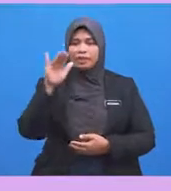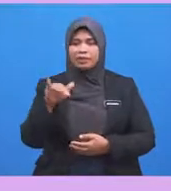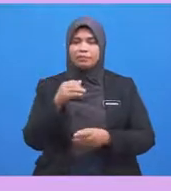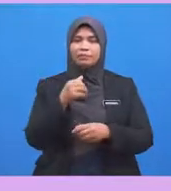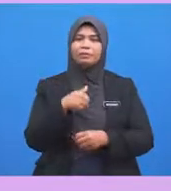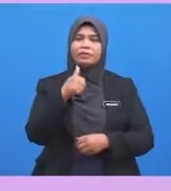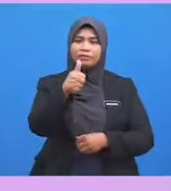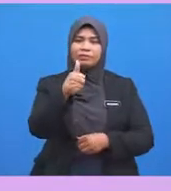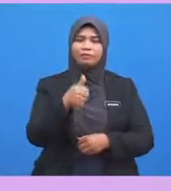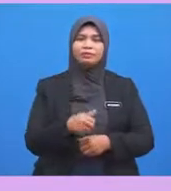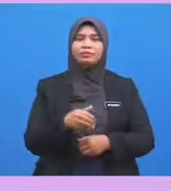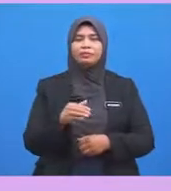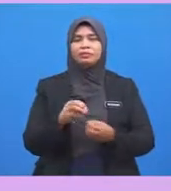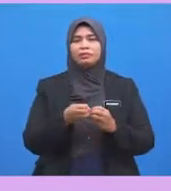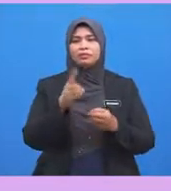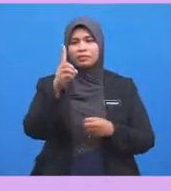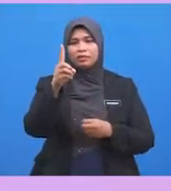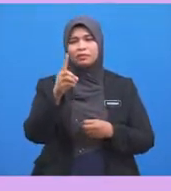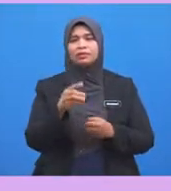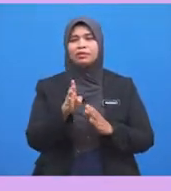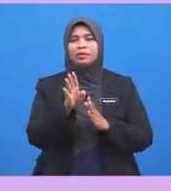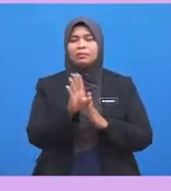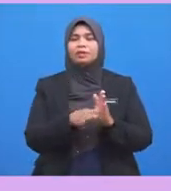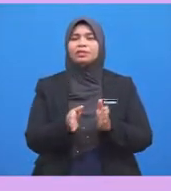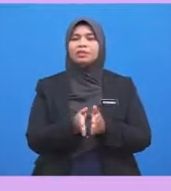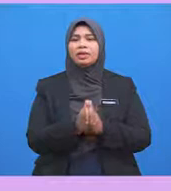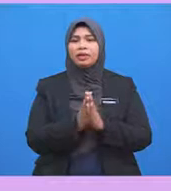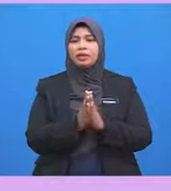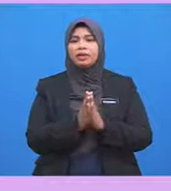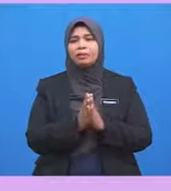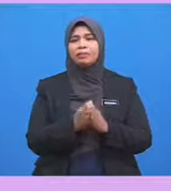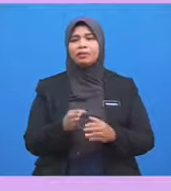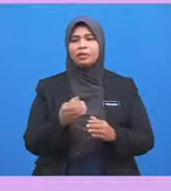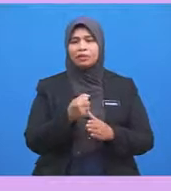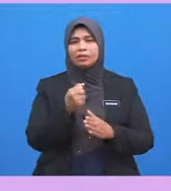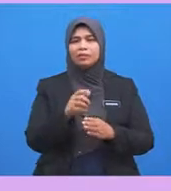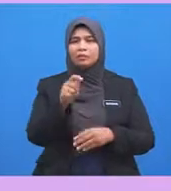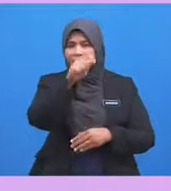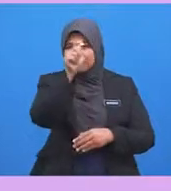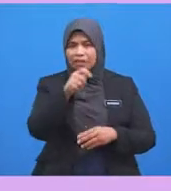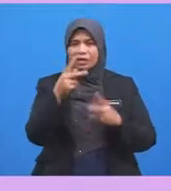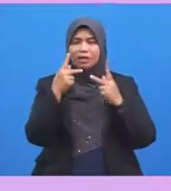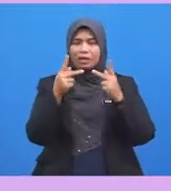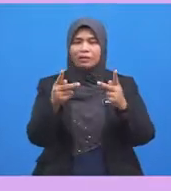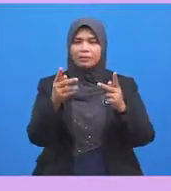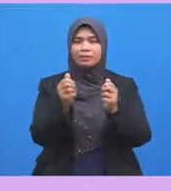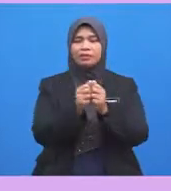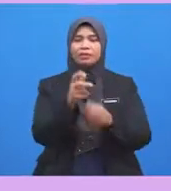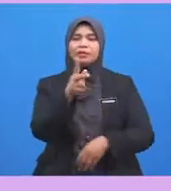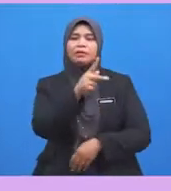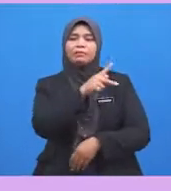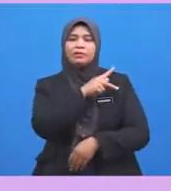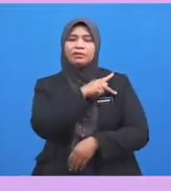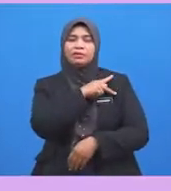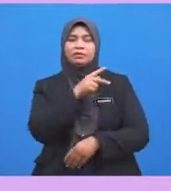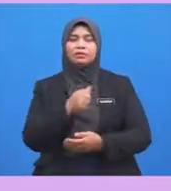bagus. Yang pertama, bersalam atau bertanyakan khabar dengan pengerusi atau